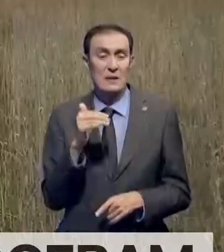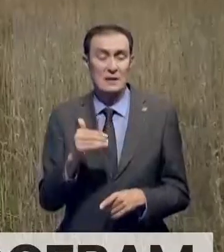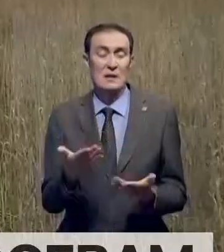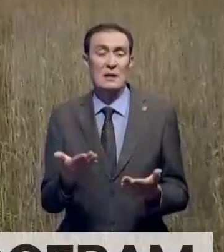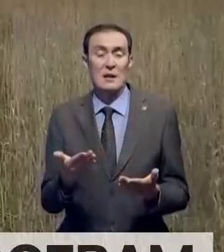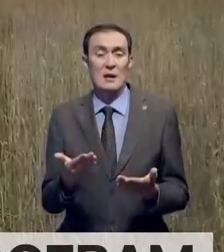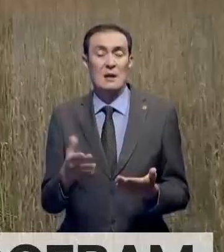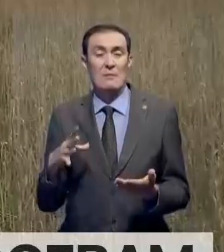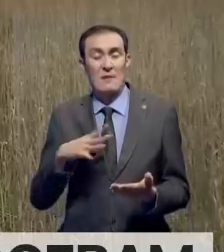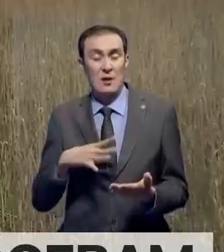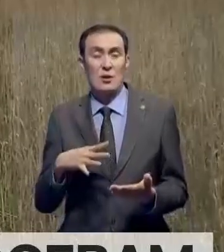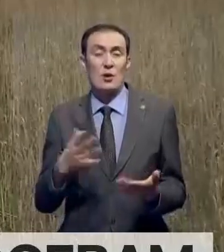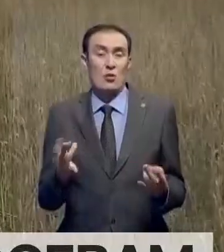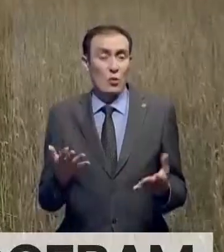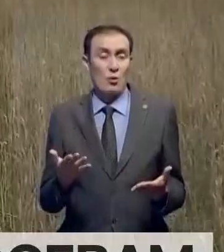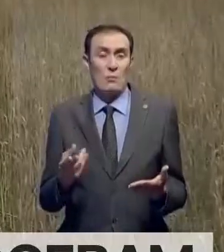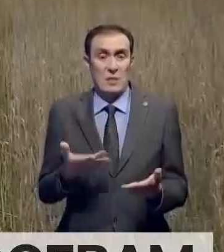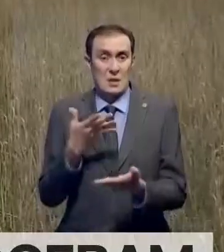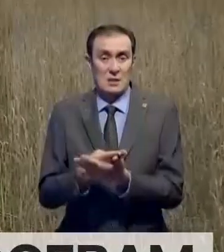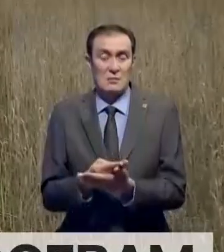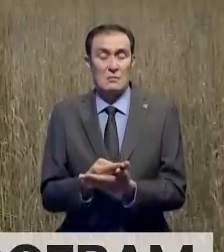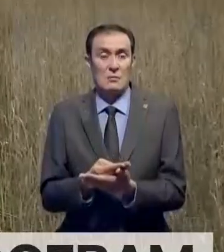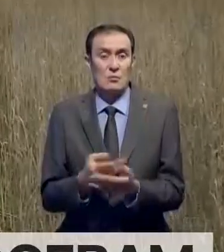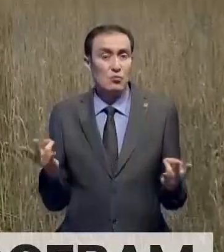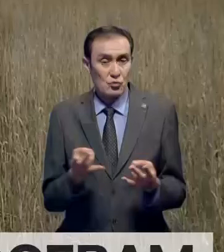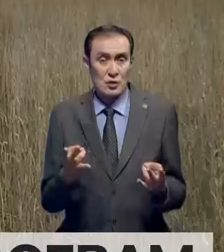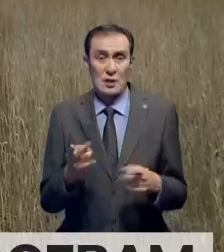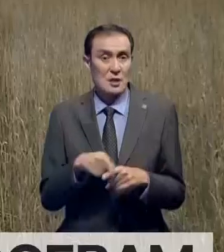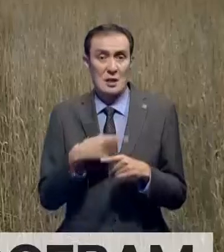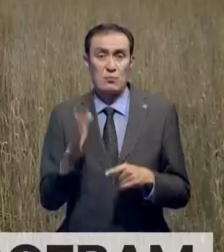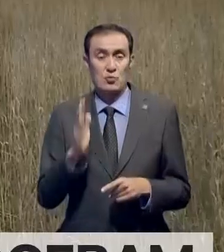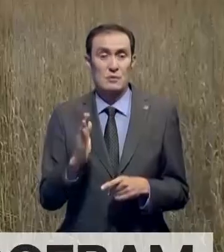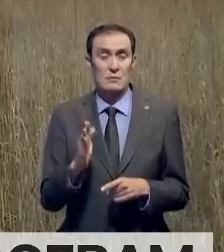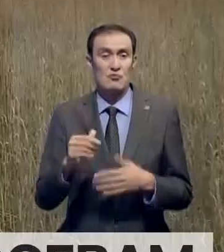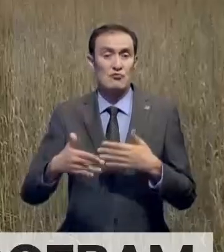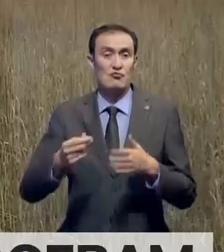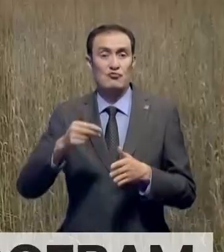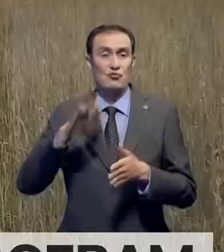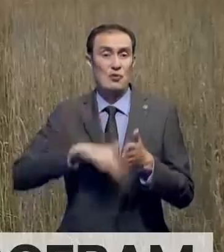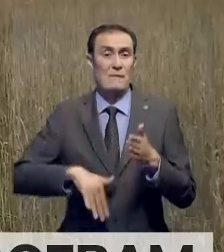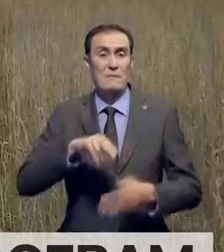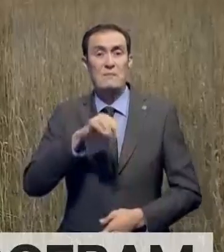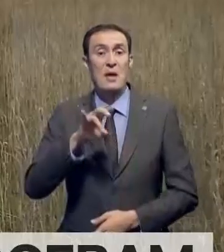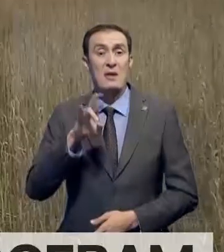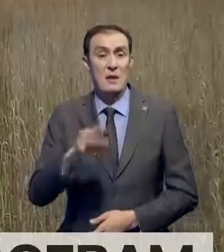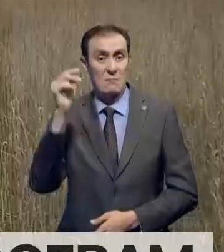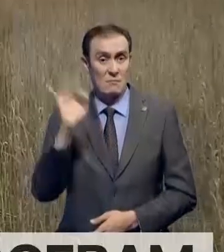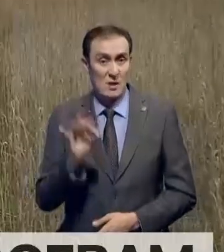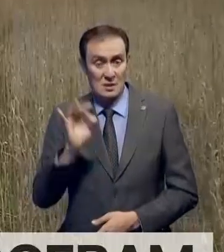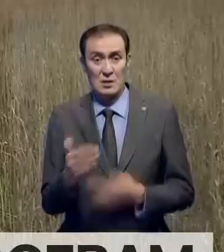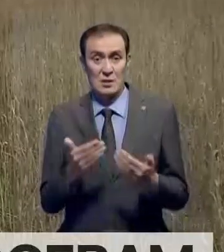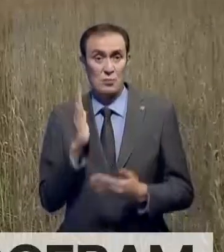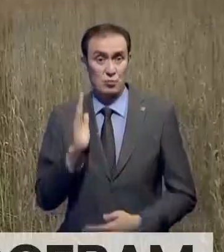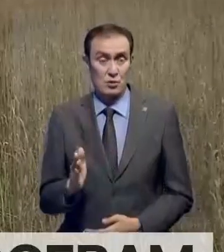решили, где не решили, но платить все равно надо, иначе потом пойдет пеня. А, соответственно, если пеня